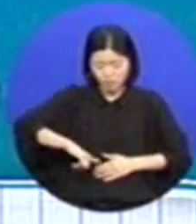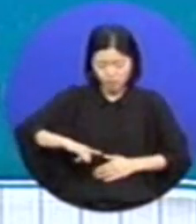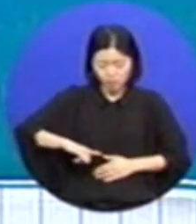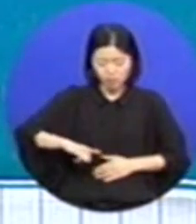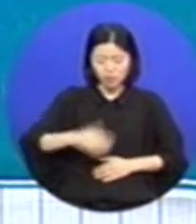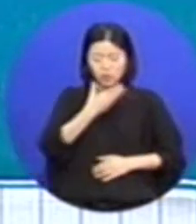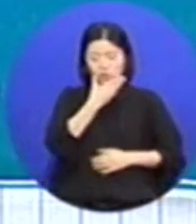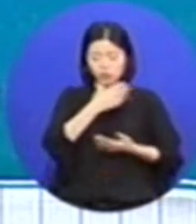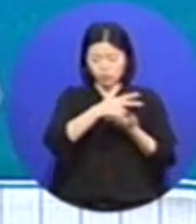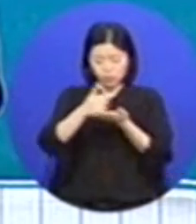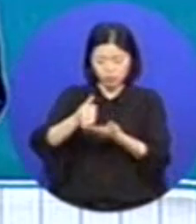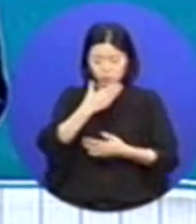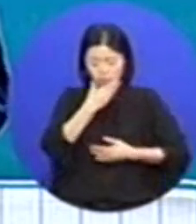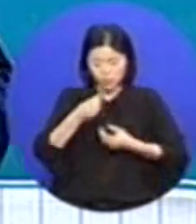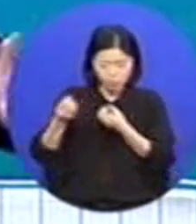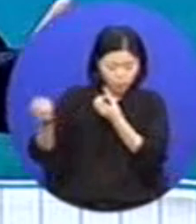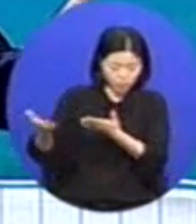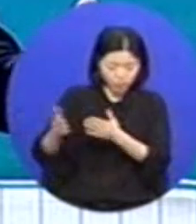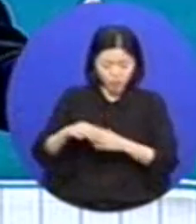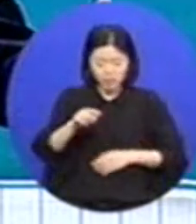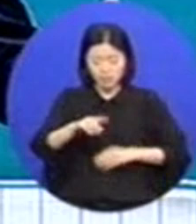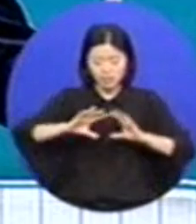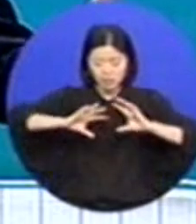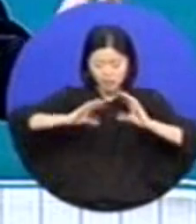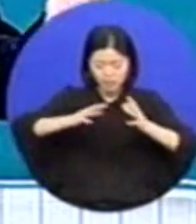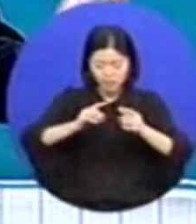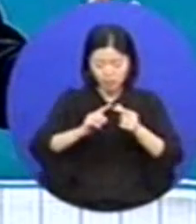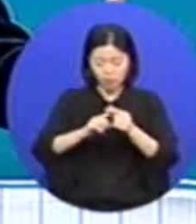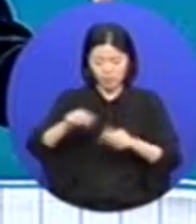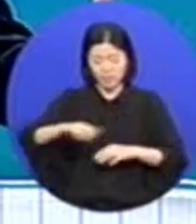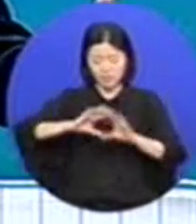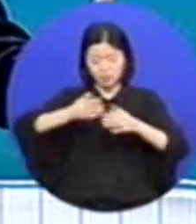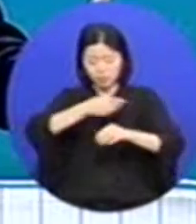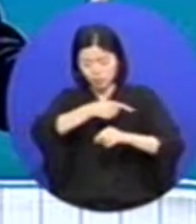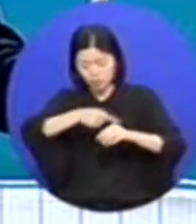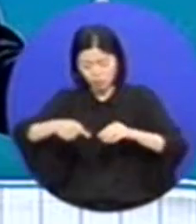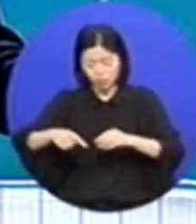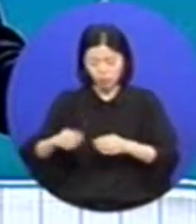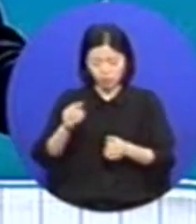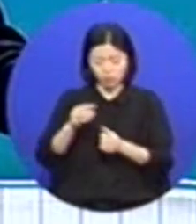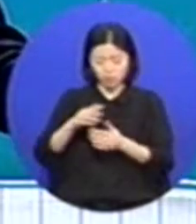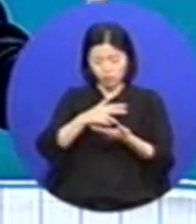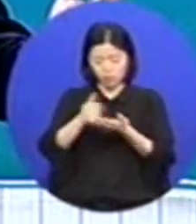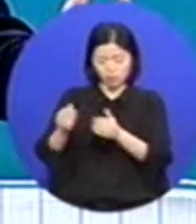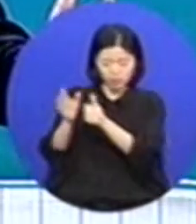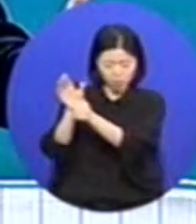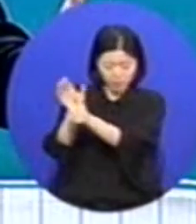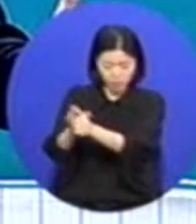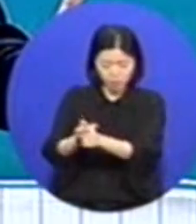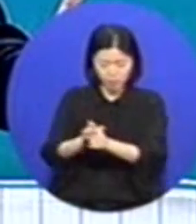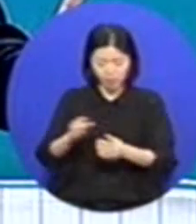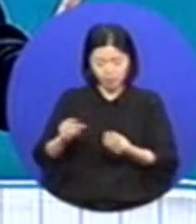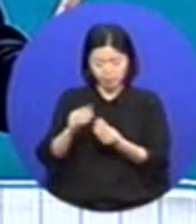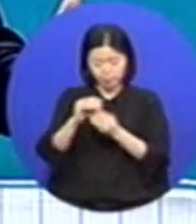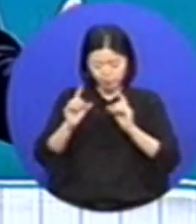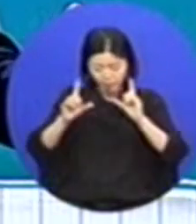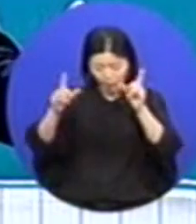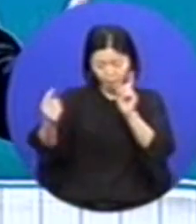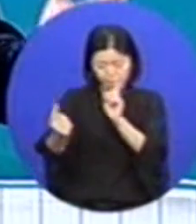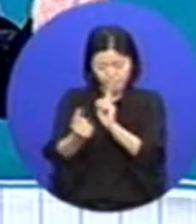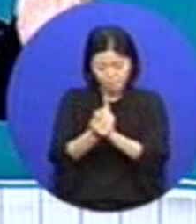축복해 수로서 하나님 이 나라와 이 민족을 주님께 부탁합니다 명제를 맞이했습니다